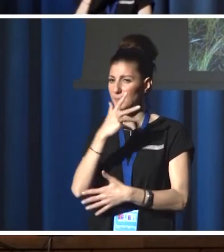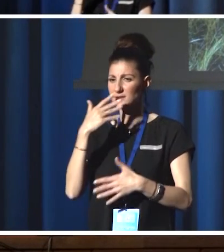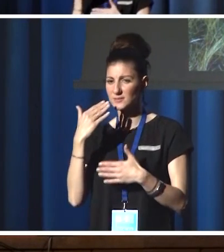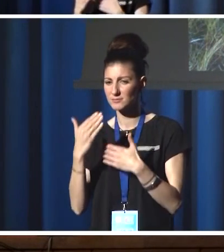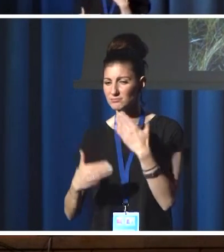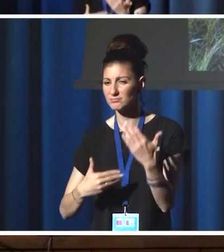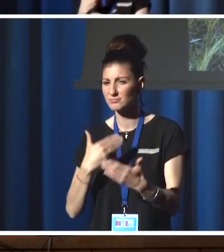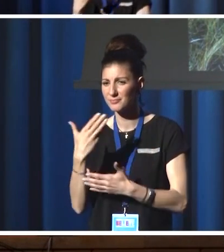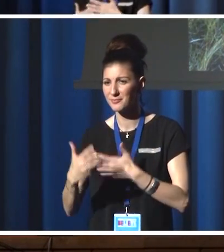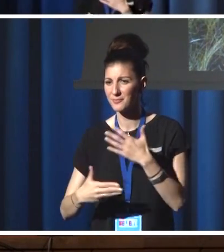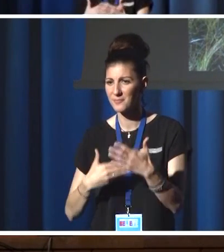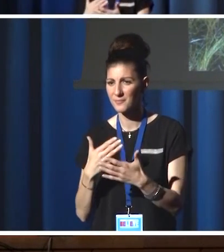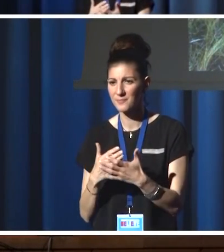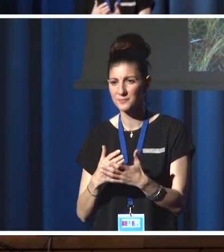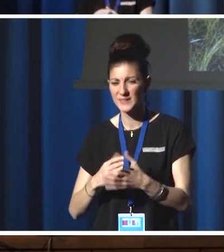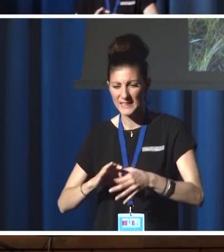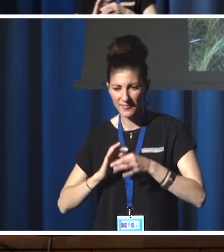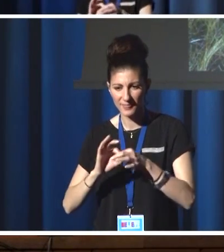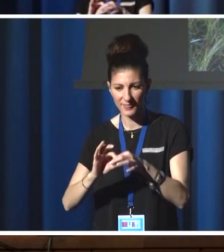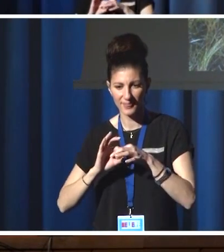εξέλιξη μία διαρκής